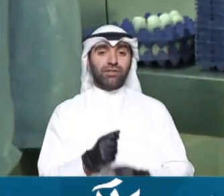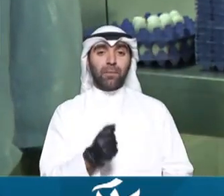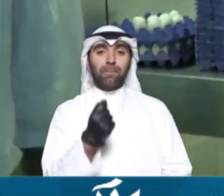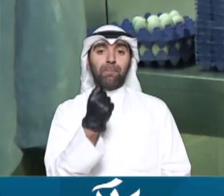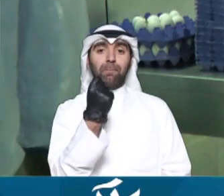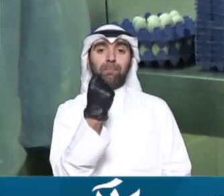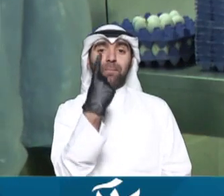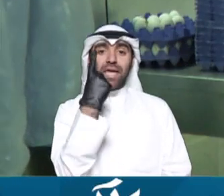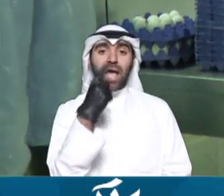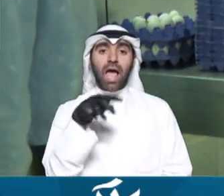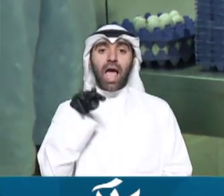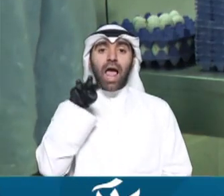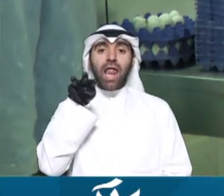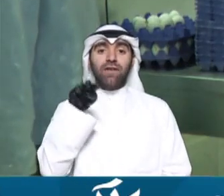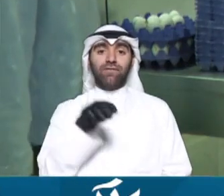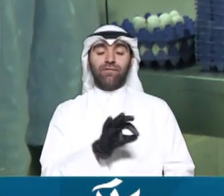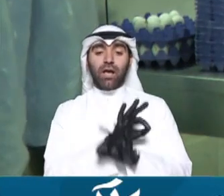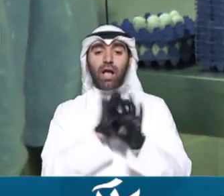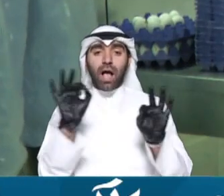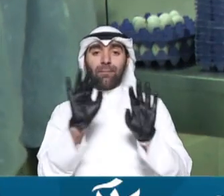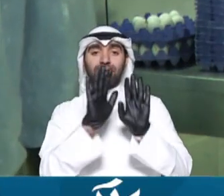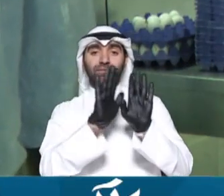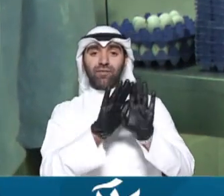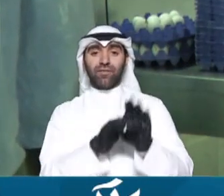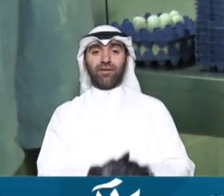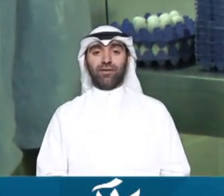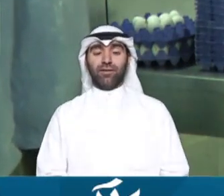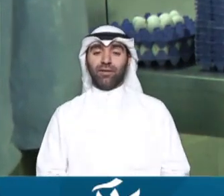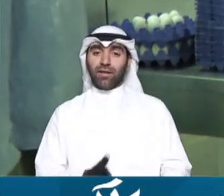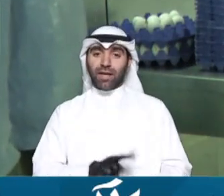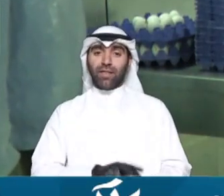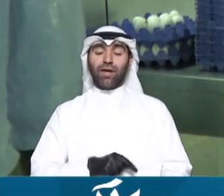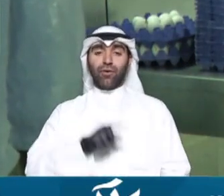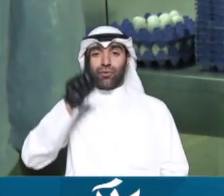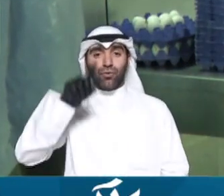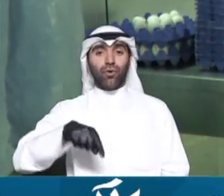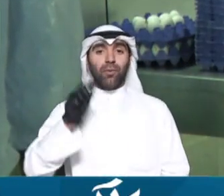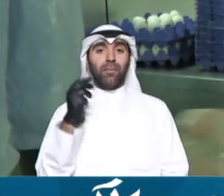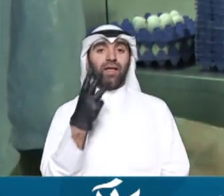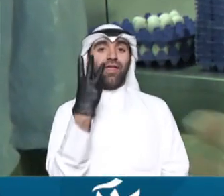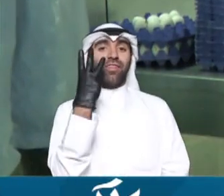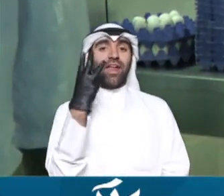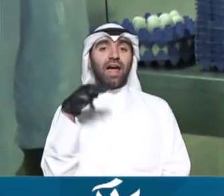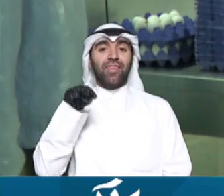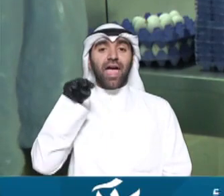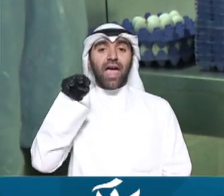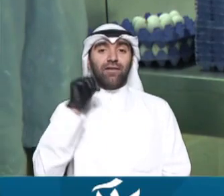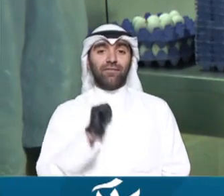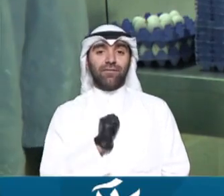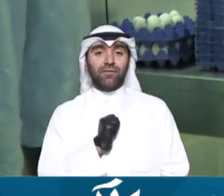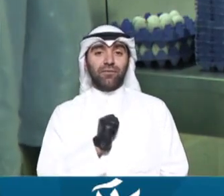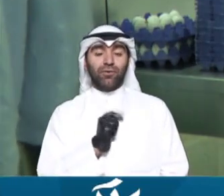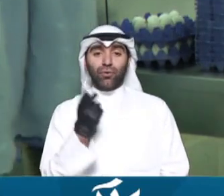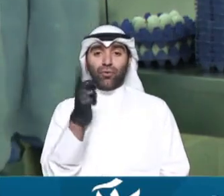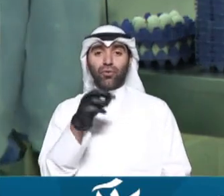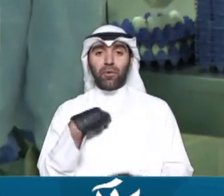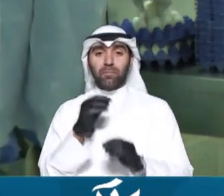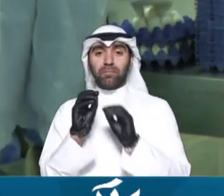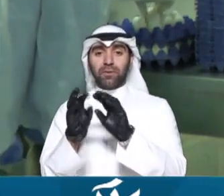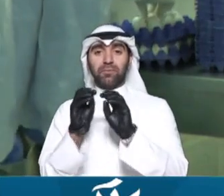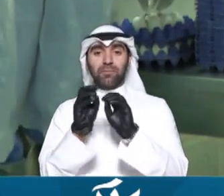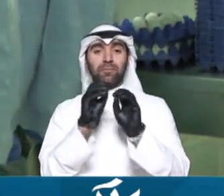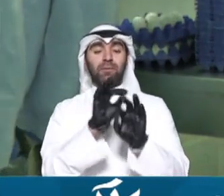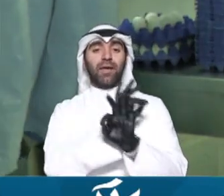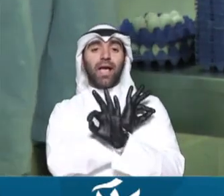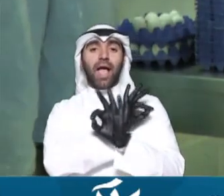للأسواق، بالإضافة إلى 2000 إلى 2500 إلى 3000 أحيانا في حال ترافق الإنتاج من عمليات البيض، وهذا